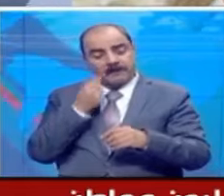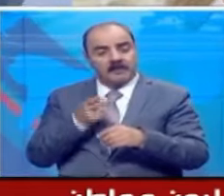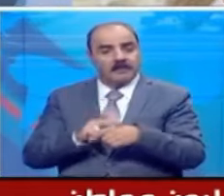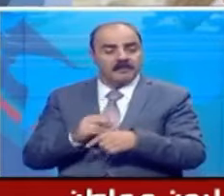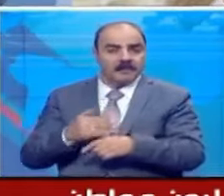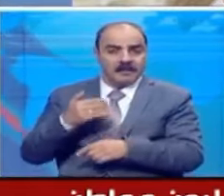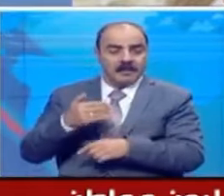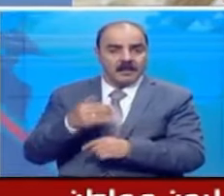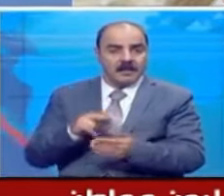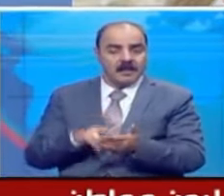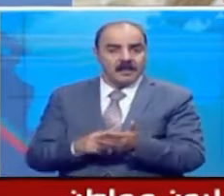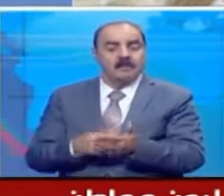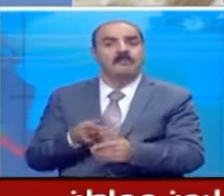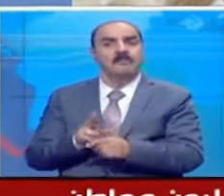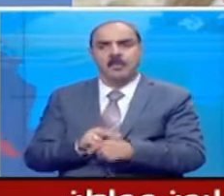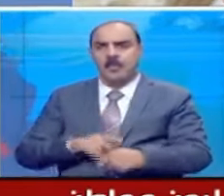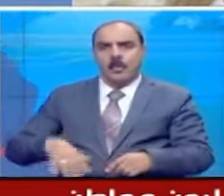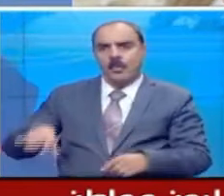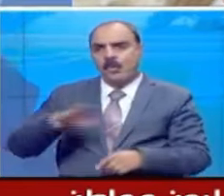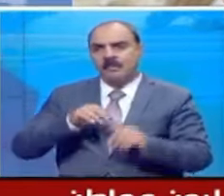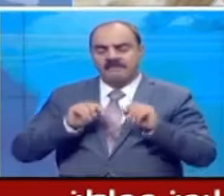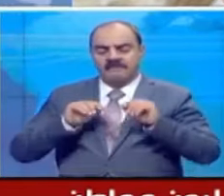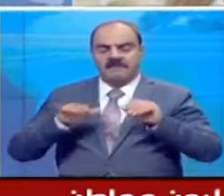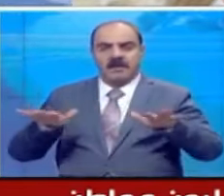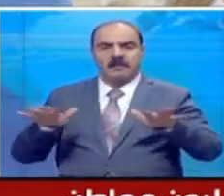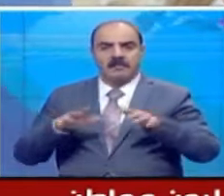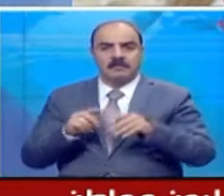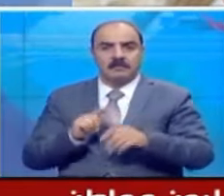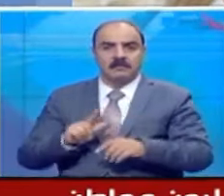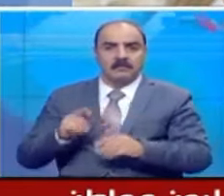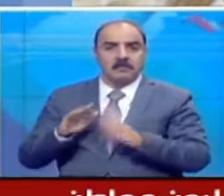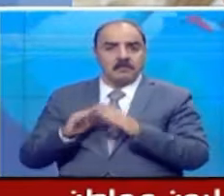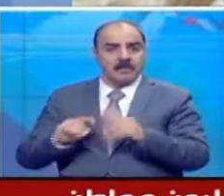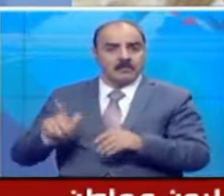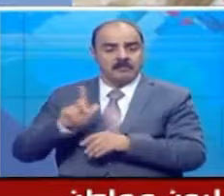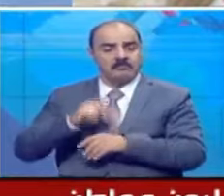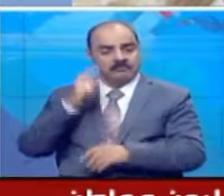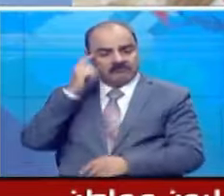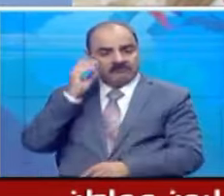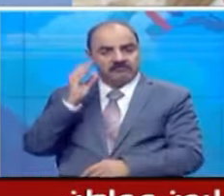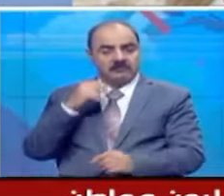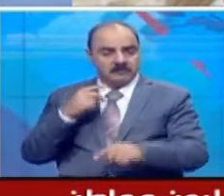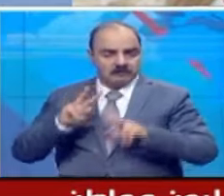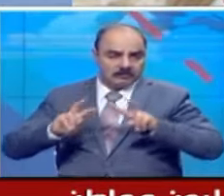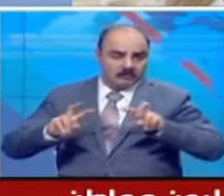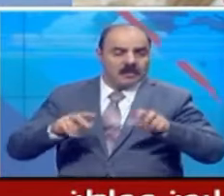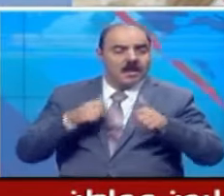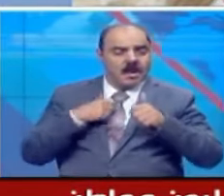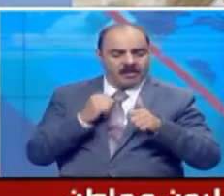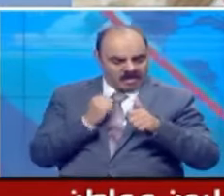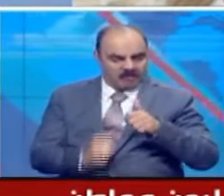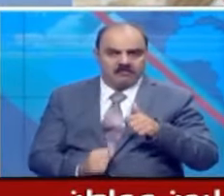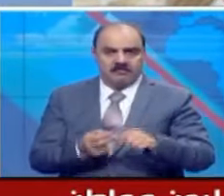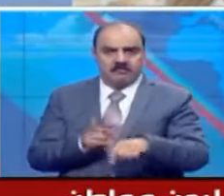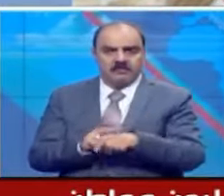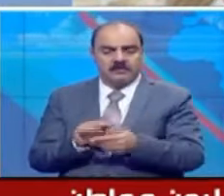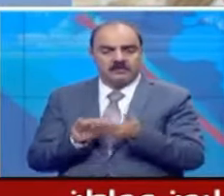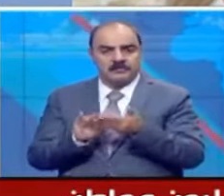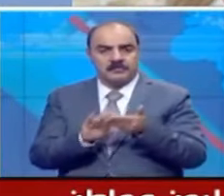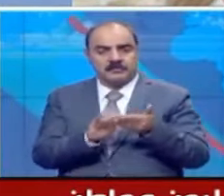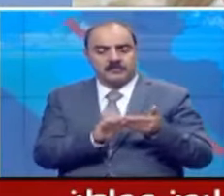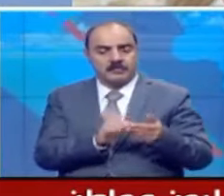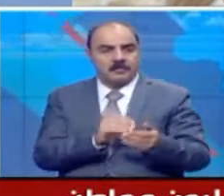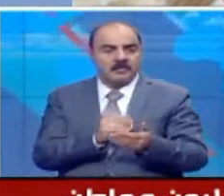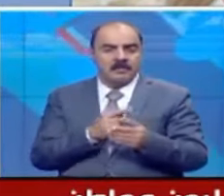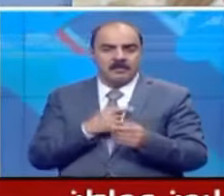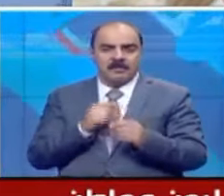المرحلة المقبلة، يعطي رسالة بأن القيادة السياسية لديها رغبة حقيقية في استنادة هذه